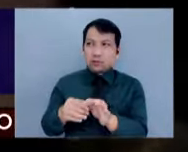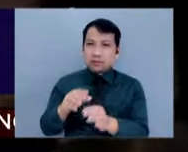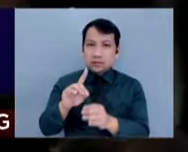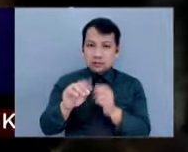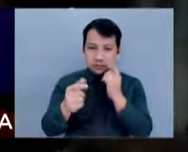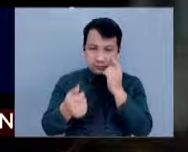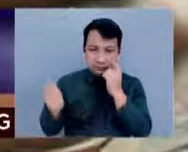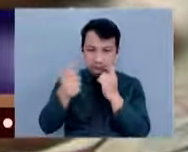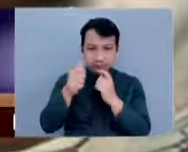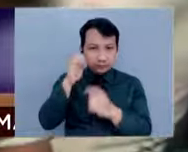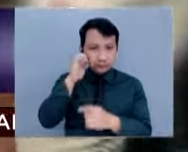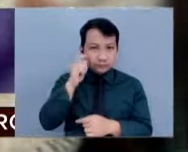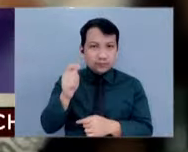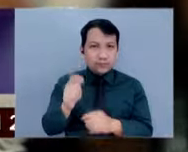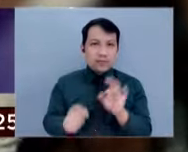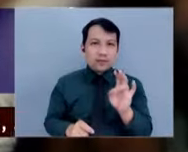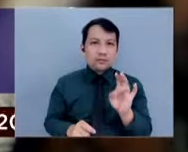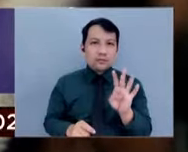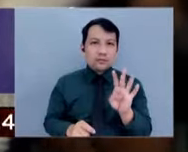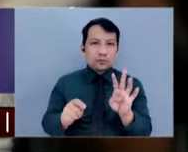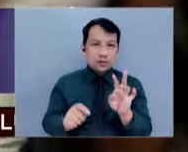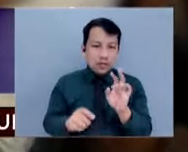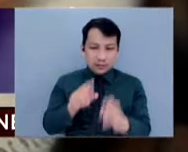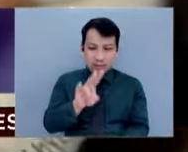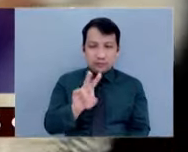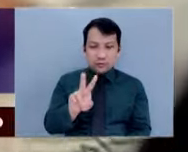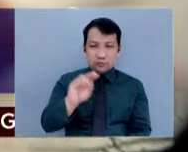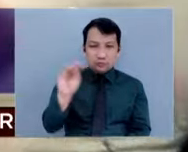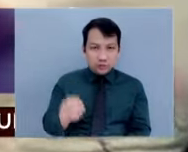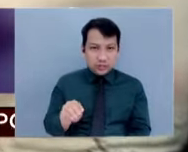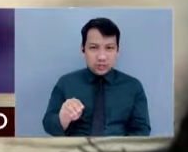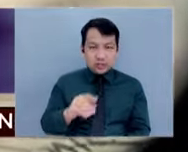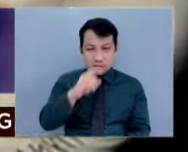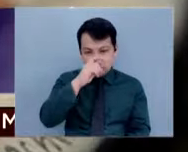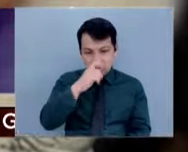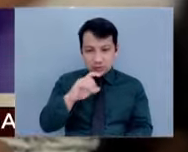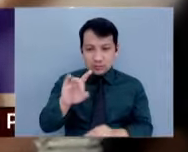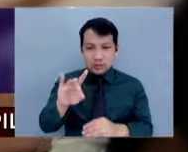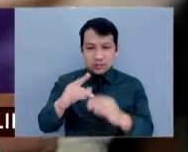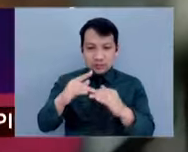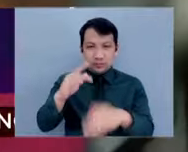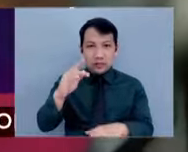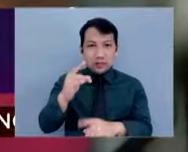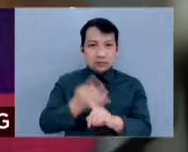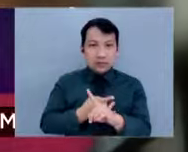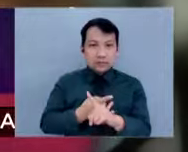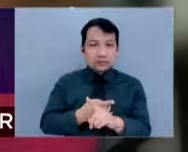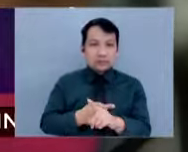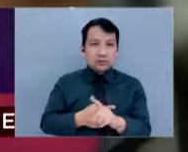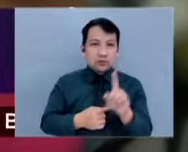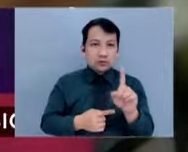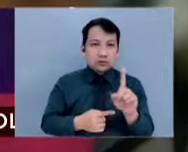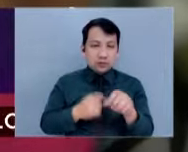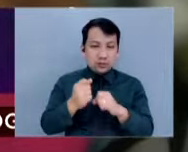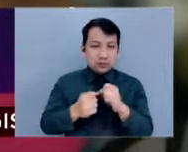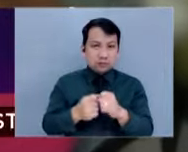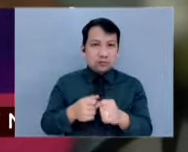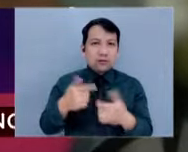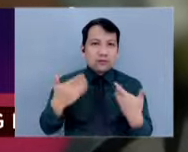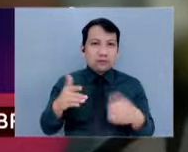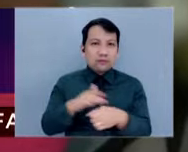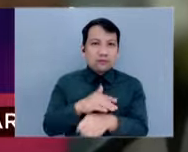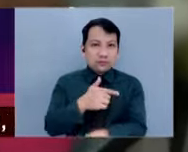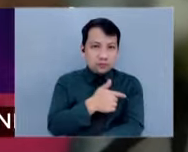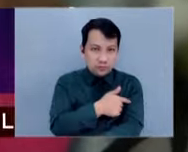Tayag, 72% pa lang ng mga sanggol na 18 buwan o 1/2 taon ang fully immunized o